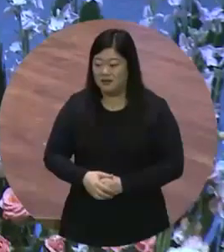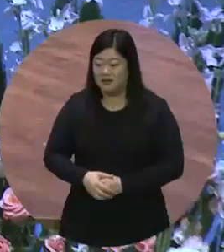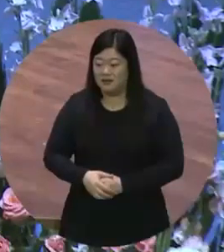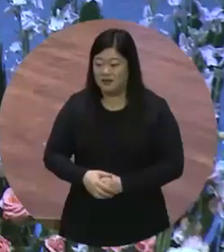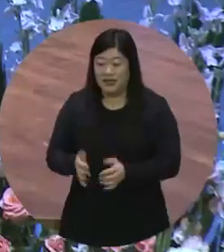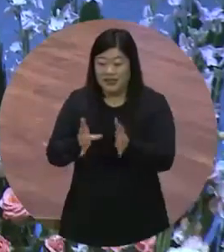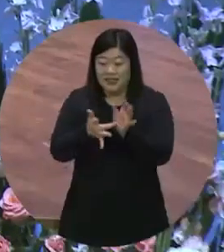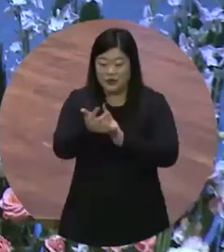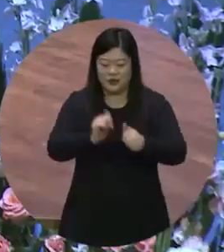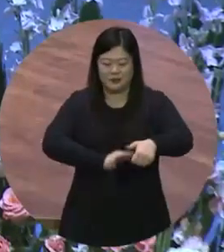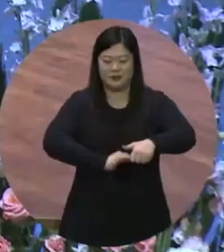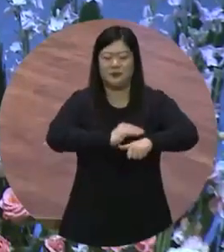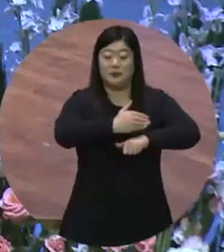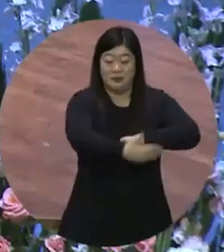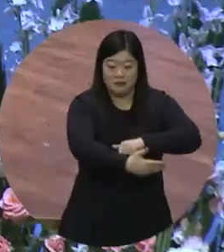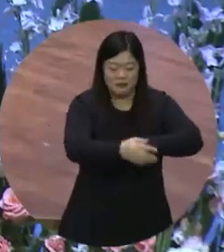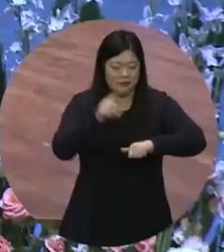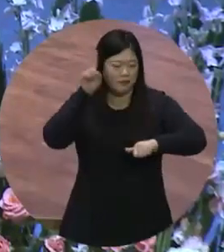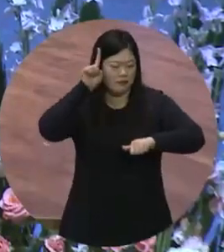장사한 지 사흘 만에